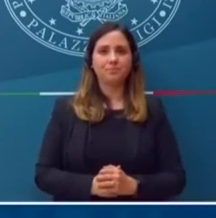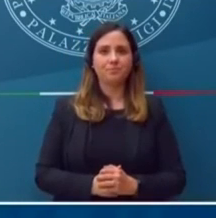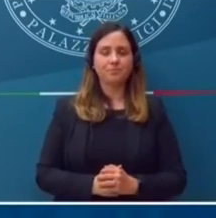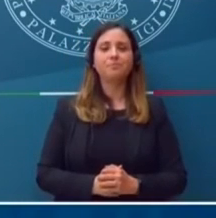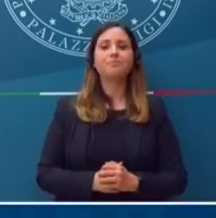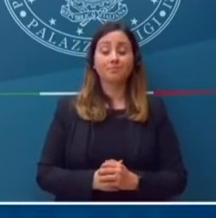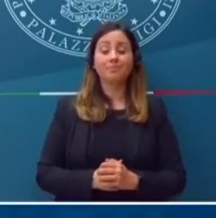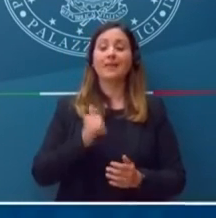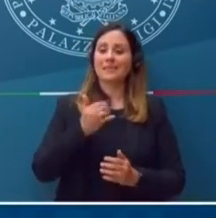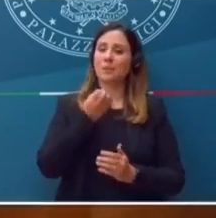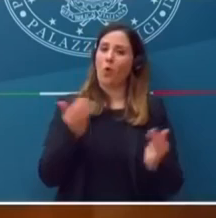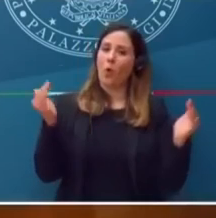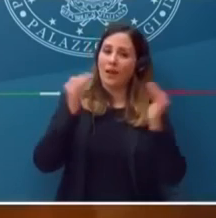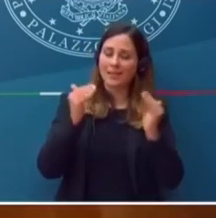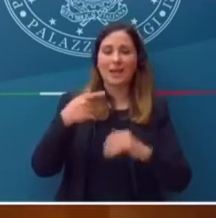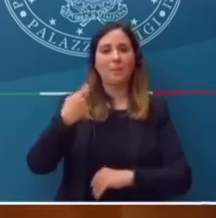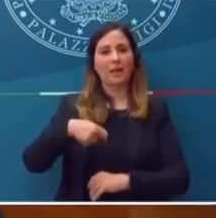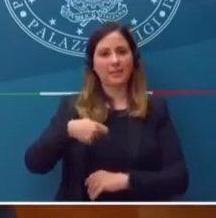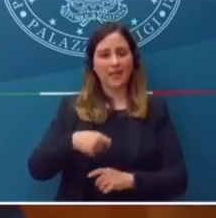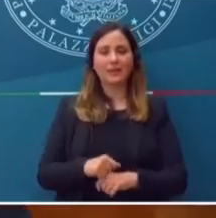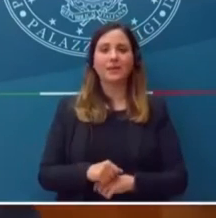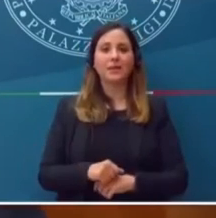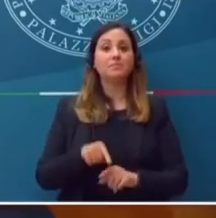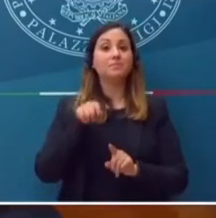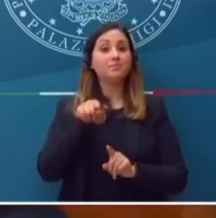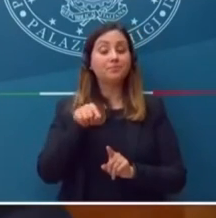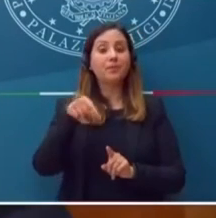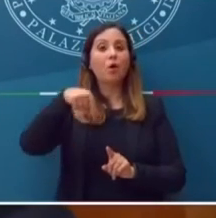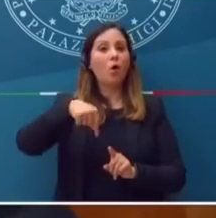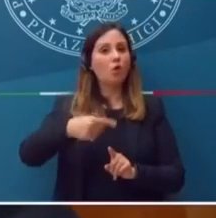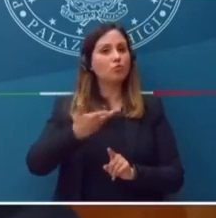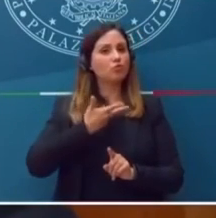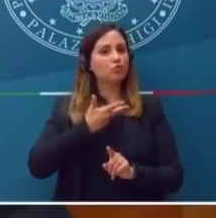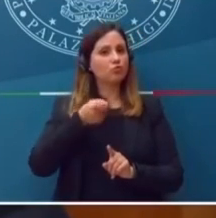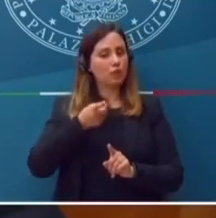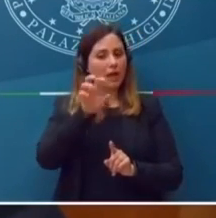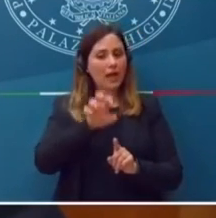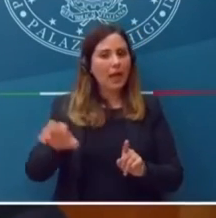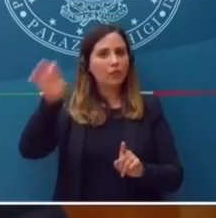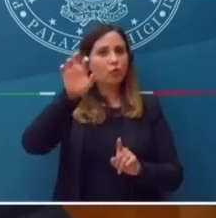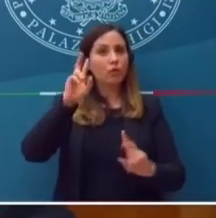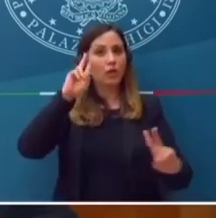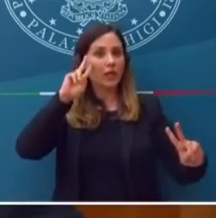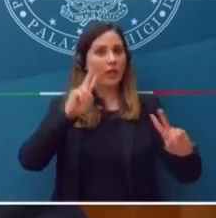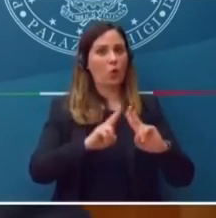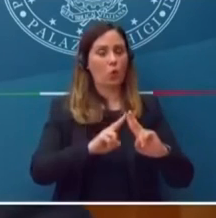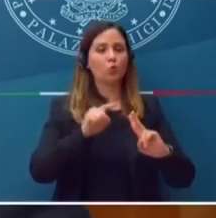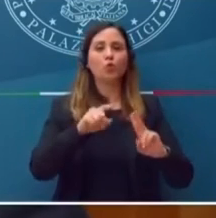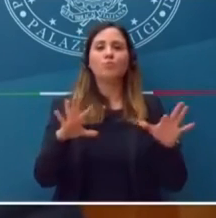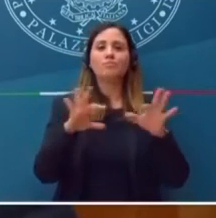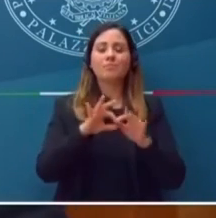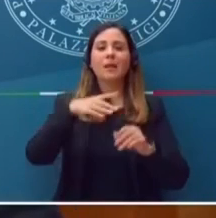Sì, buonasera Presidente. E lei oggi ha avuto con le regioni un incontro sul PNRR. Io